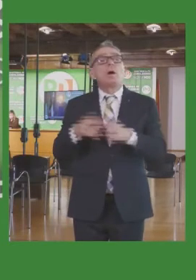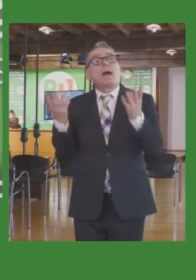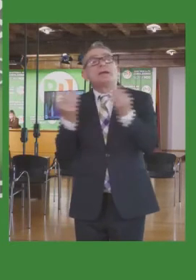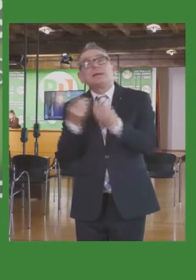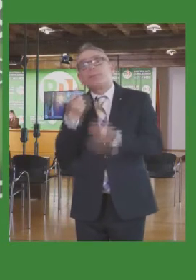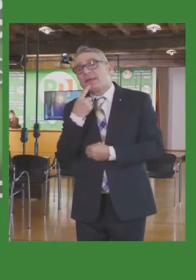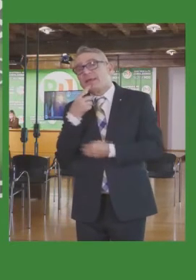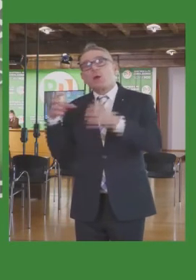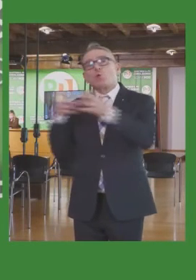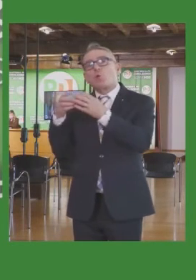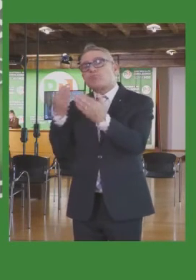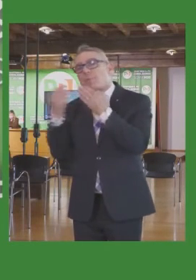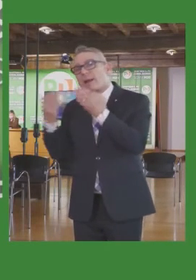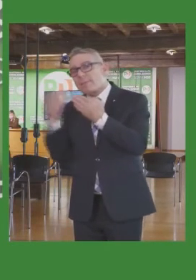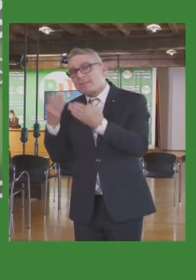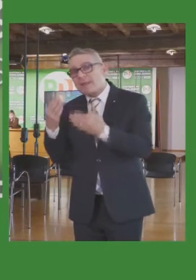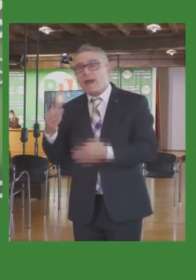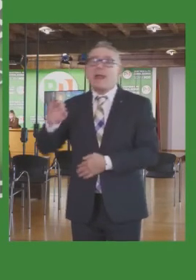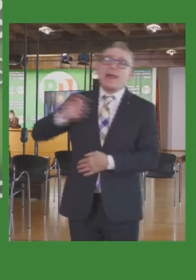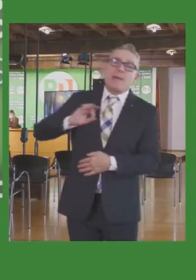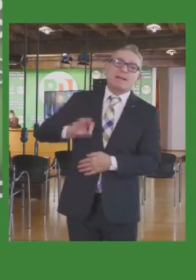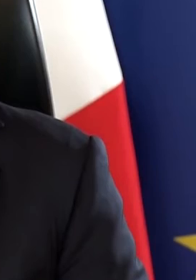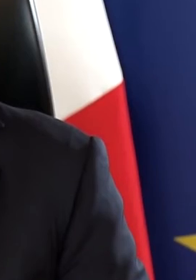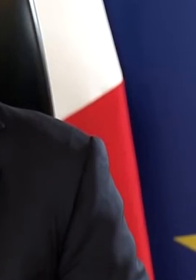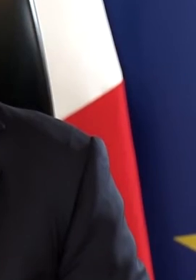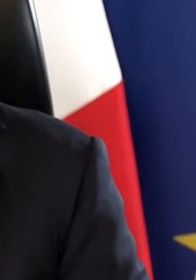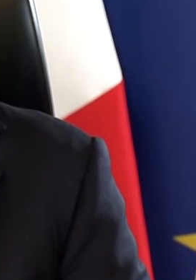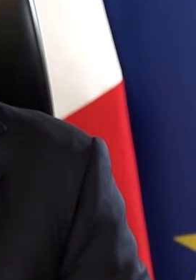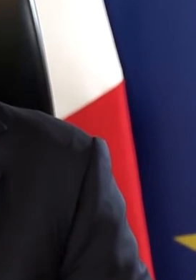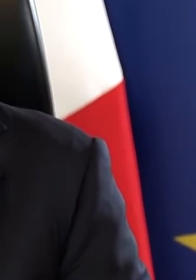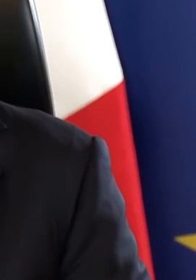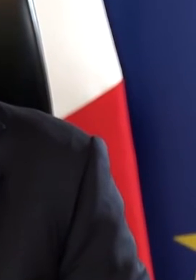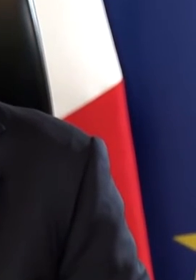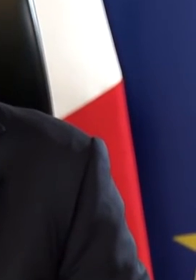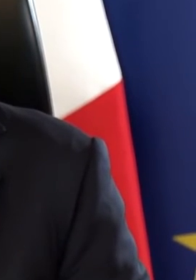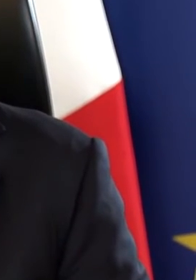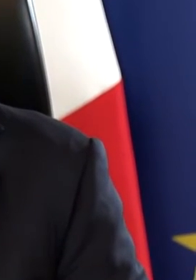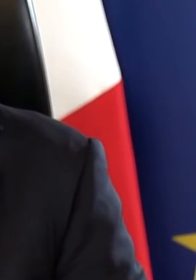oggi, ha concluso Enrico Letta, l'unica figura da proteggere è quella di Mario Draghi.